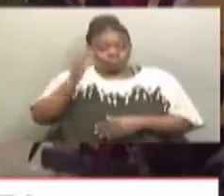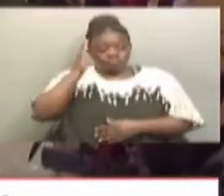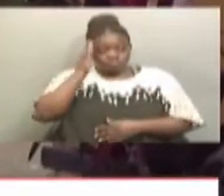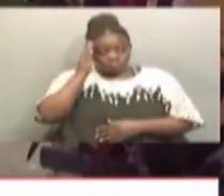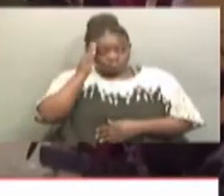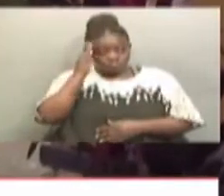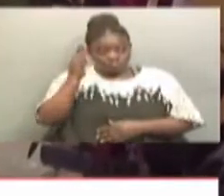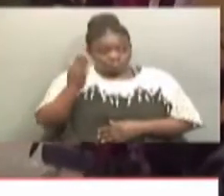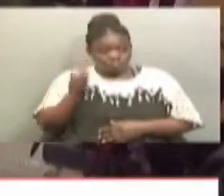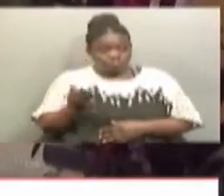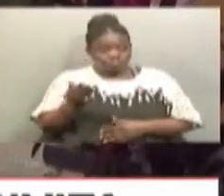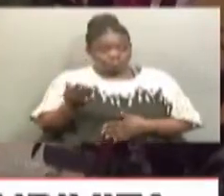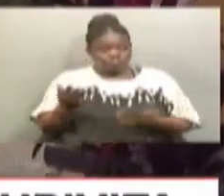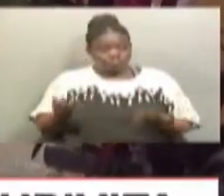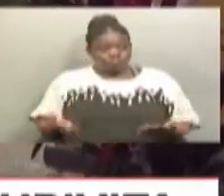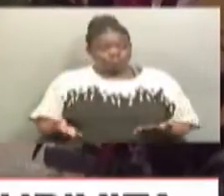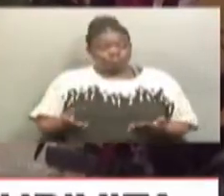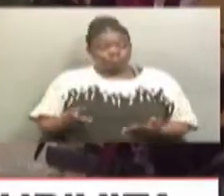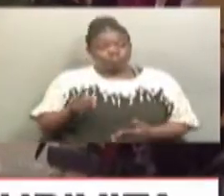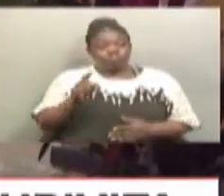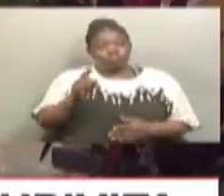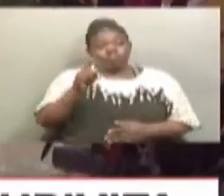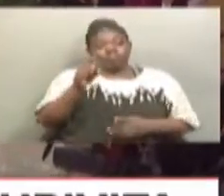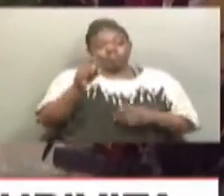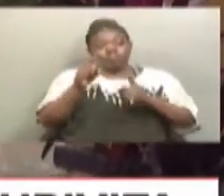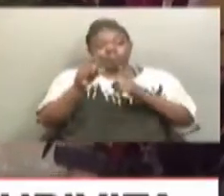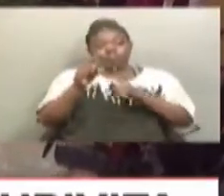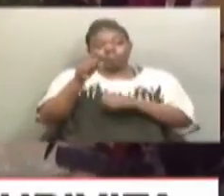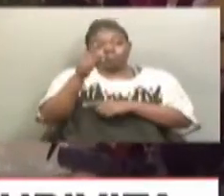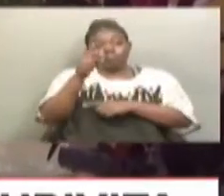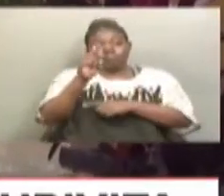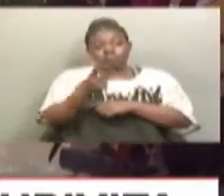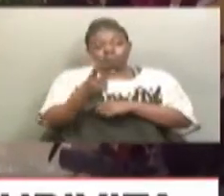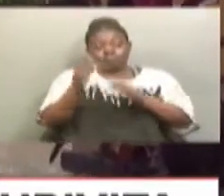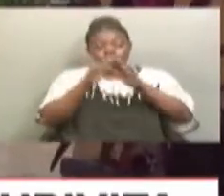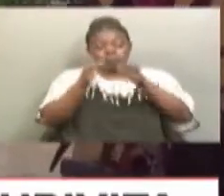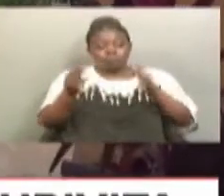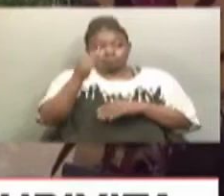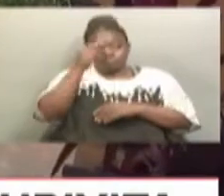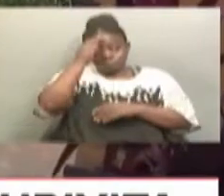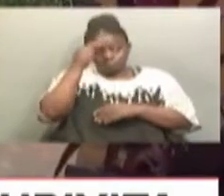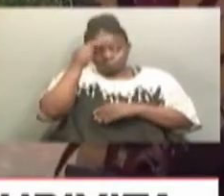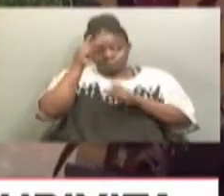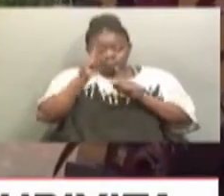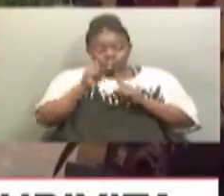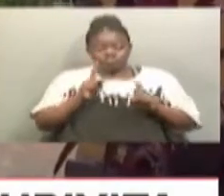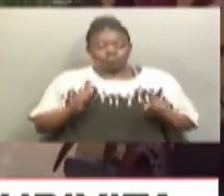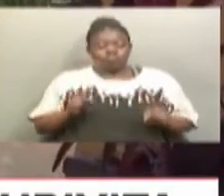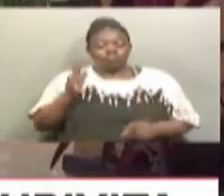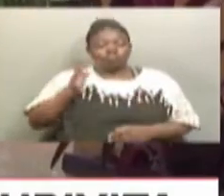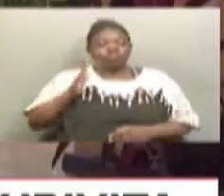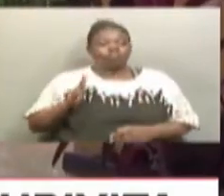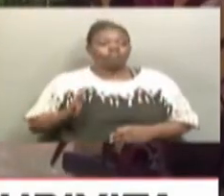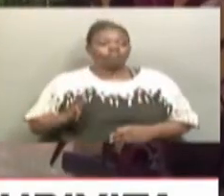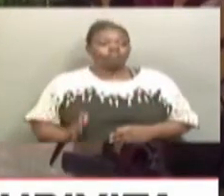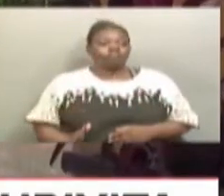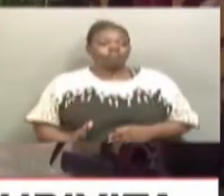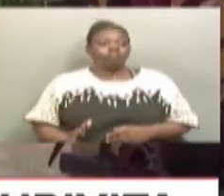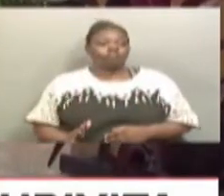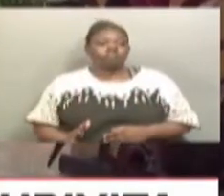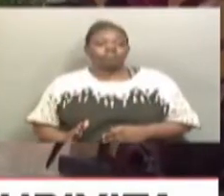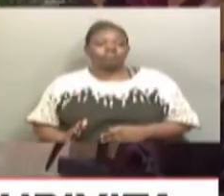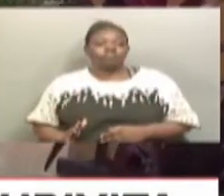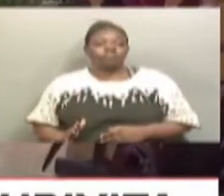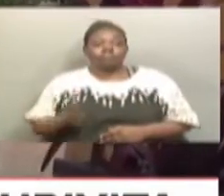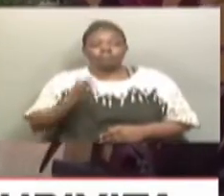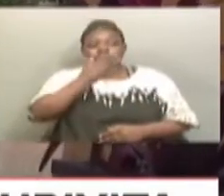That the worst he can get is Division 2. He's one of our students who is very disciplined. He has one